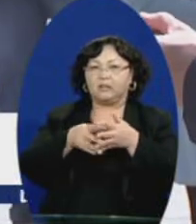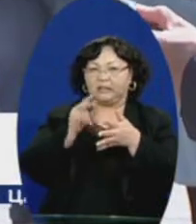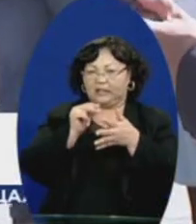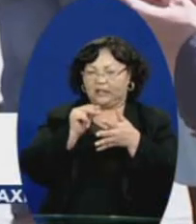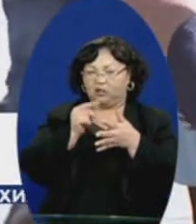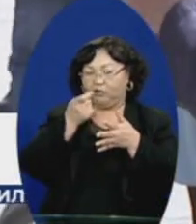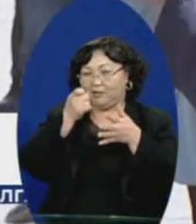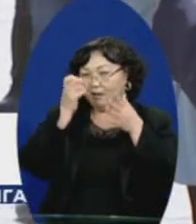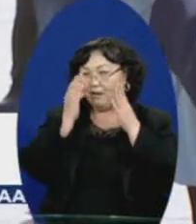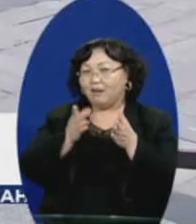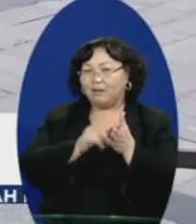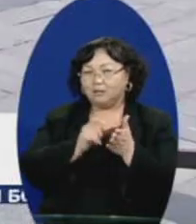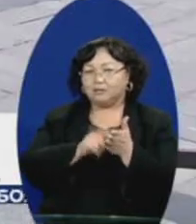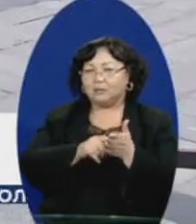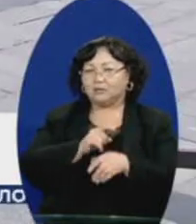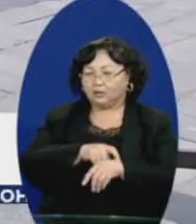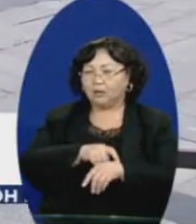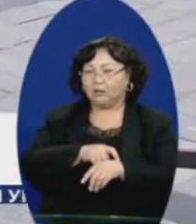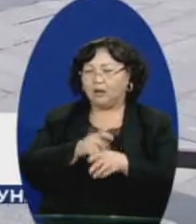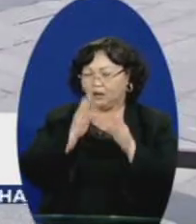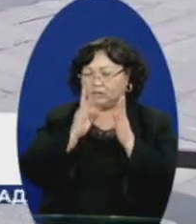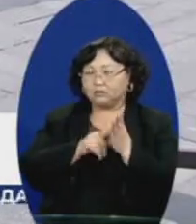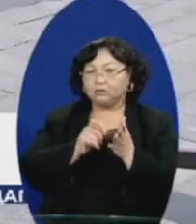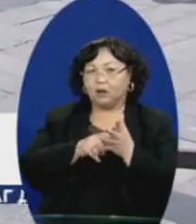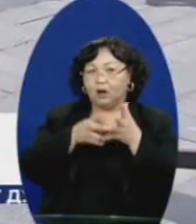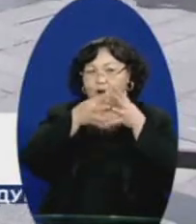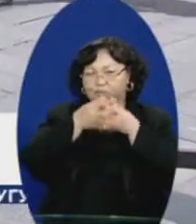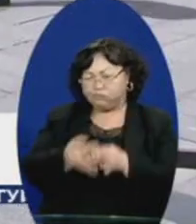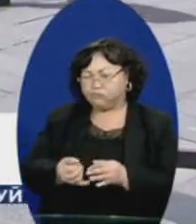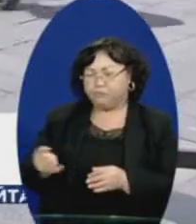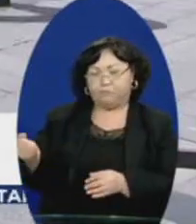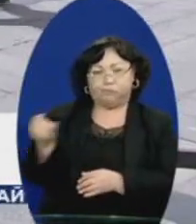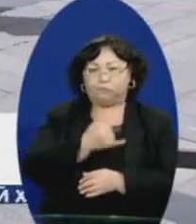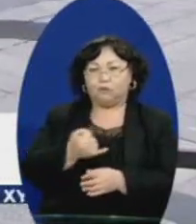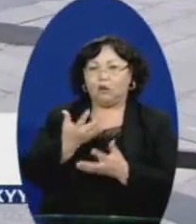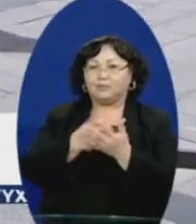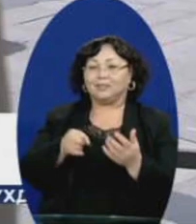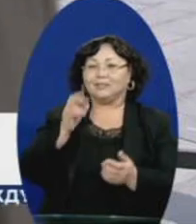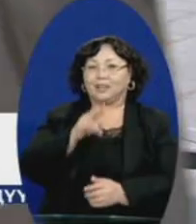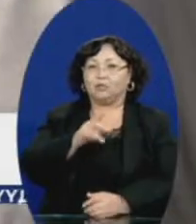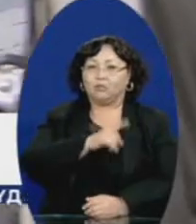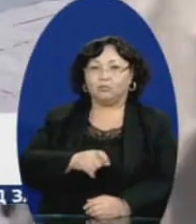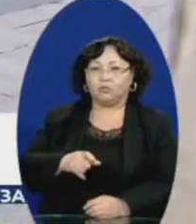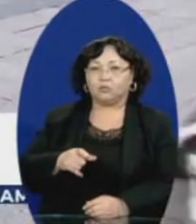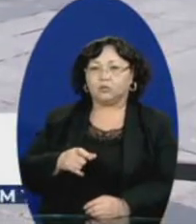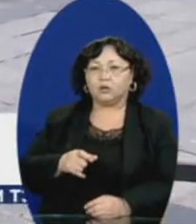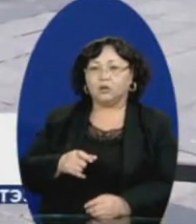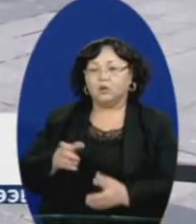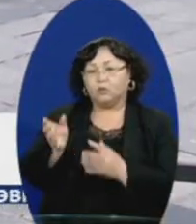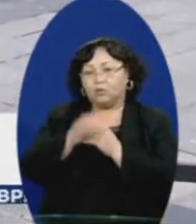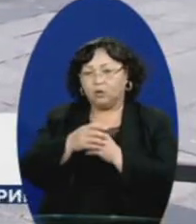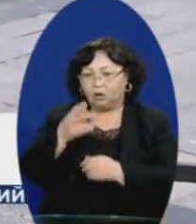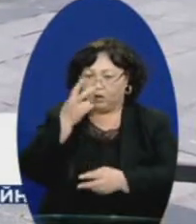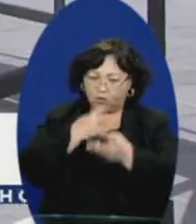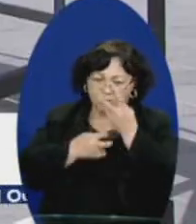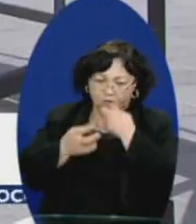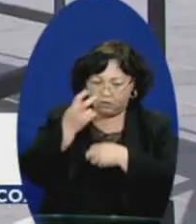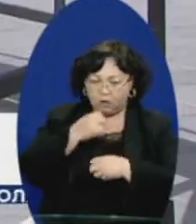цаг ирснийг сануулж байна. Балгас болтлоон сүйрсэн хот, олон сая хүний хагцлын нулимс, тэдний